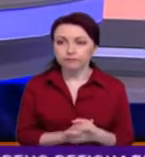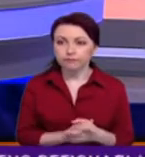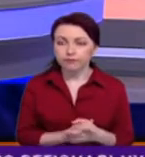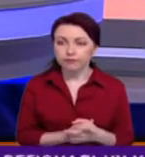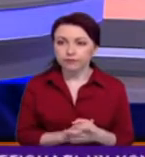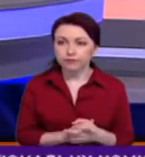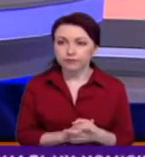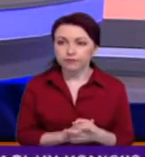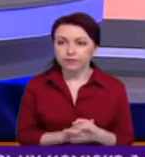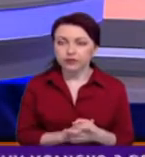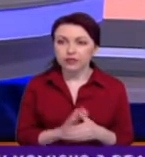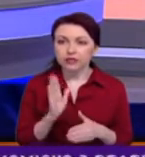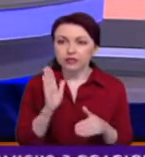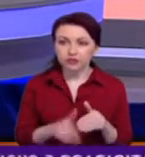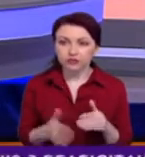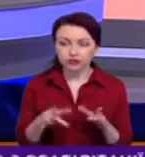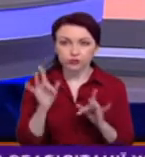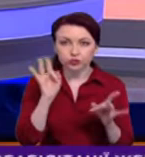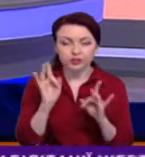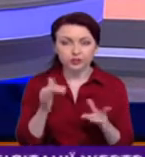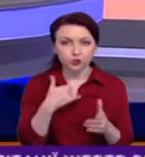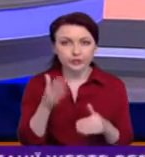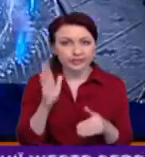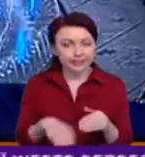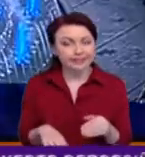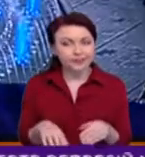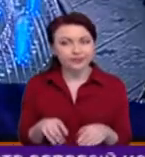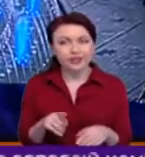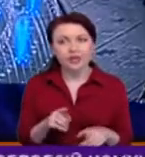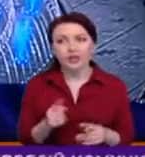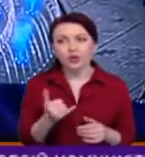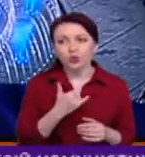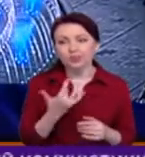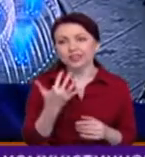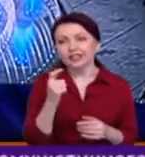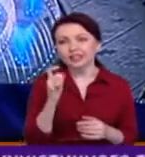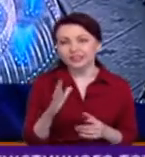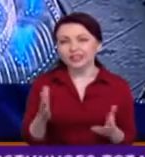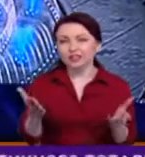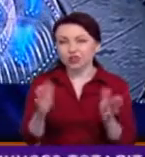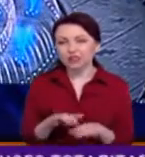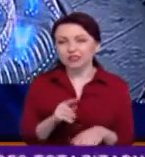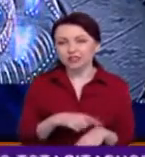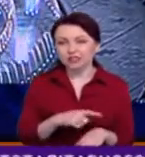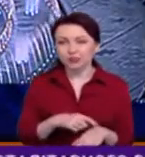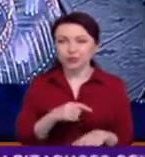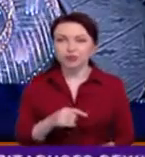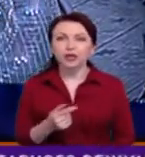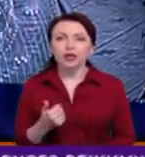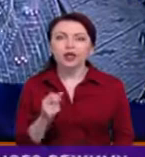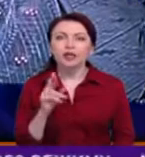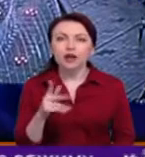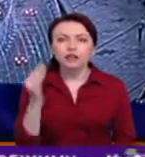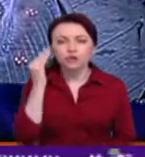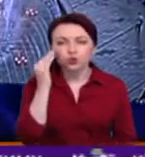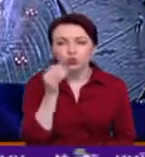Кінець, оскільки я вже, бачите, і будильник дзвонить, щоб пора закінчувати, але кілька в нас хвилин ще залишається на цей момент. Як, на